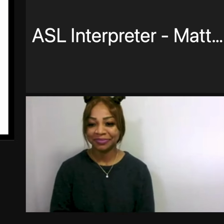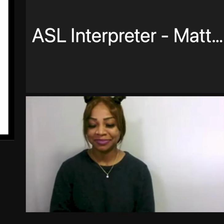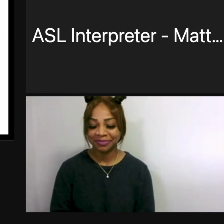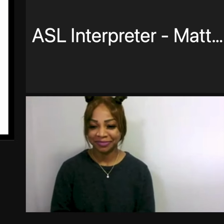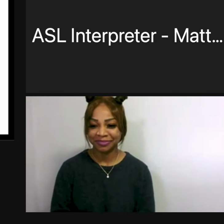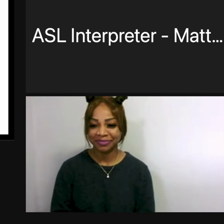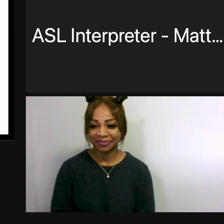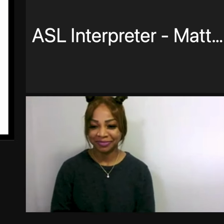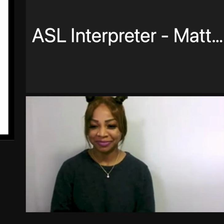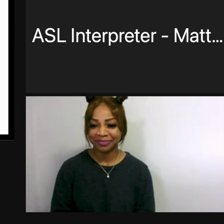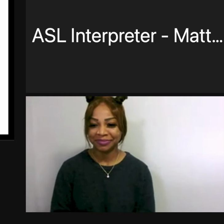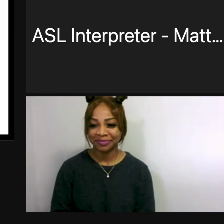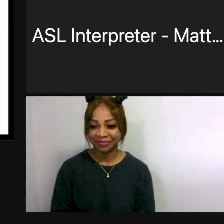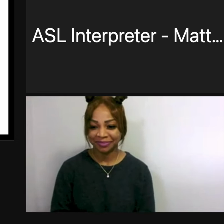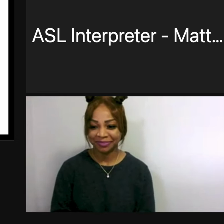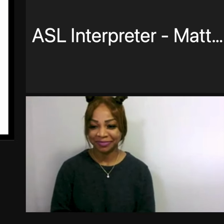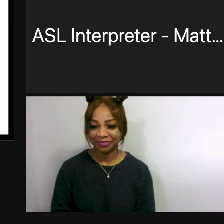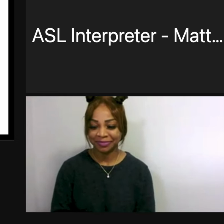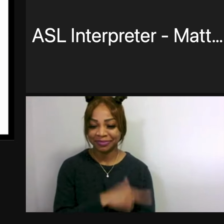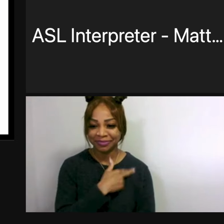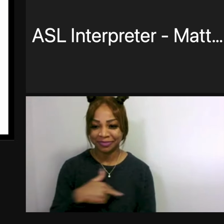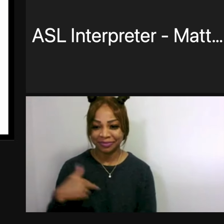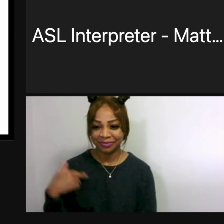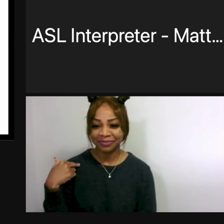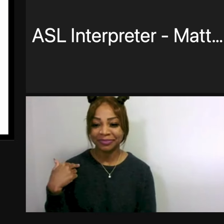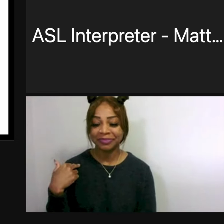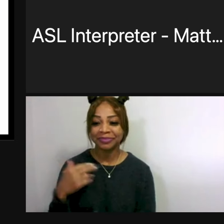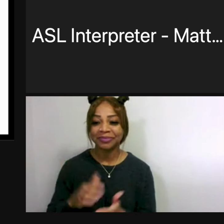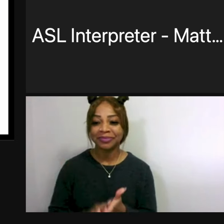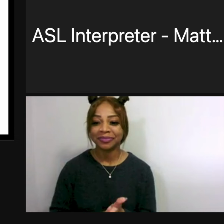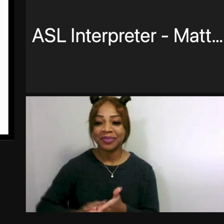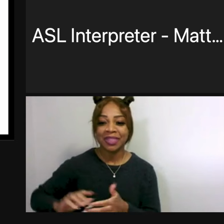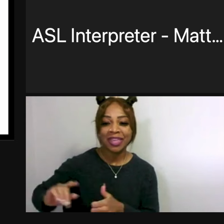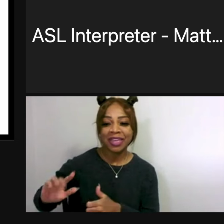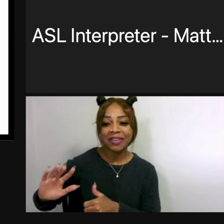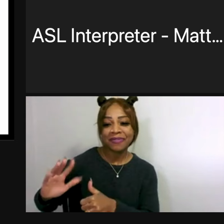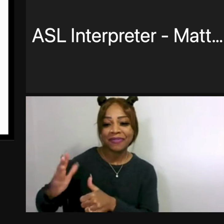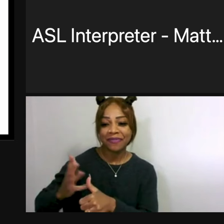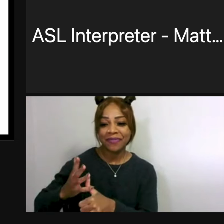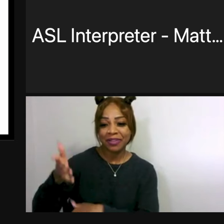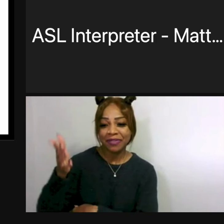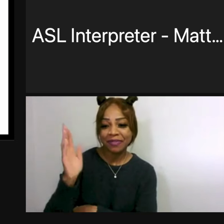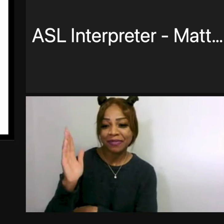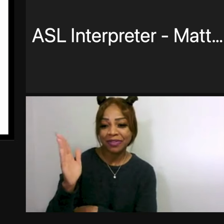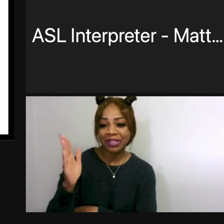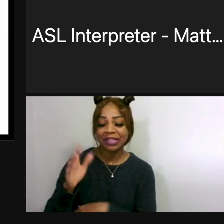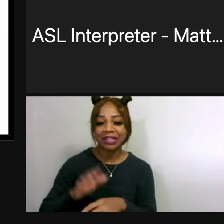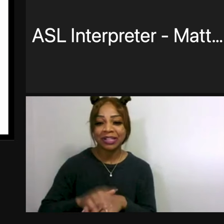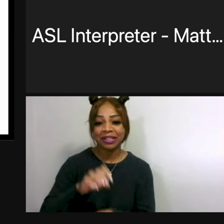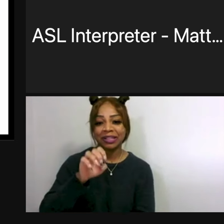un R qui se déplace à travers ma poitrine. Bienvenue à cette